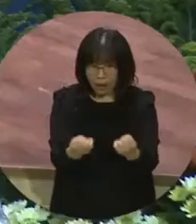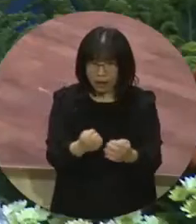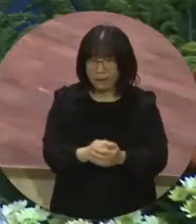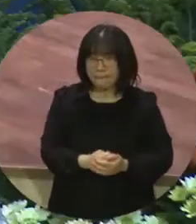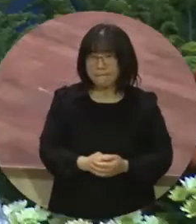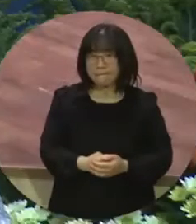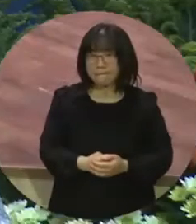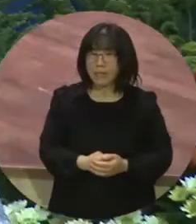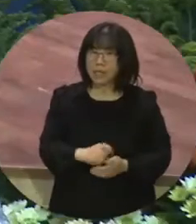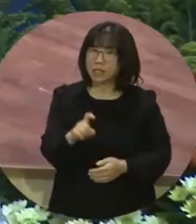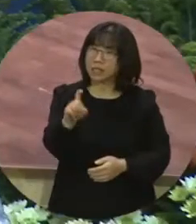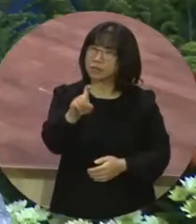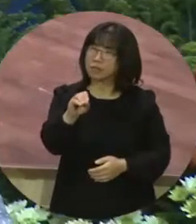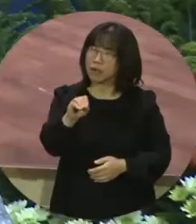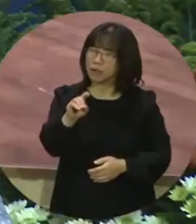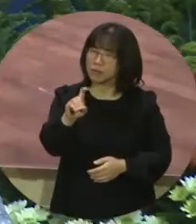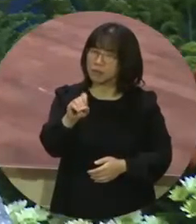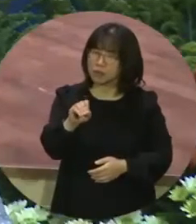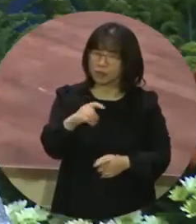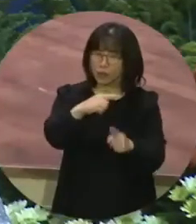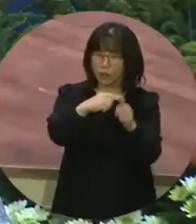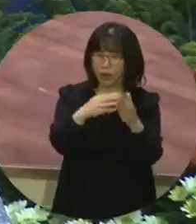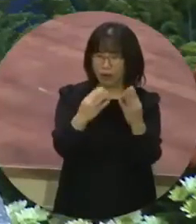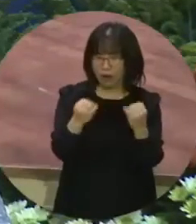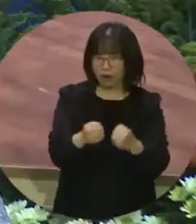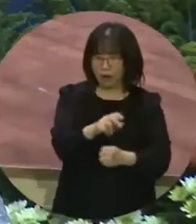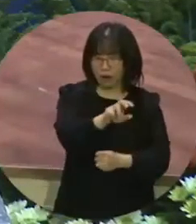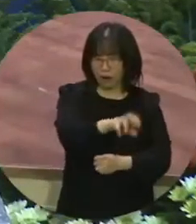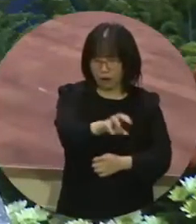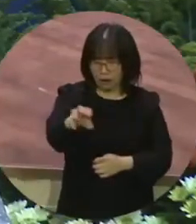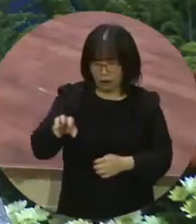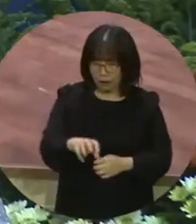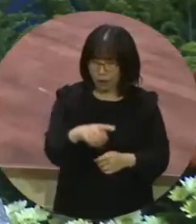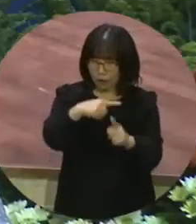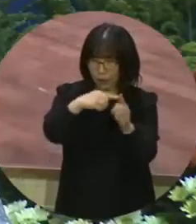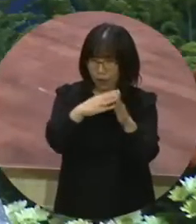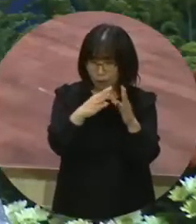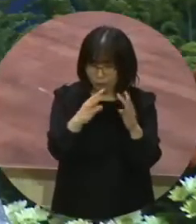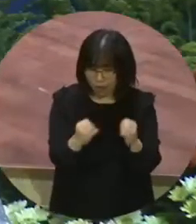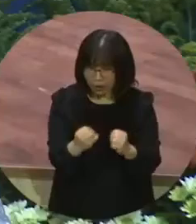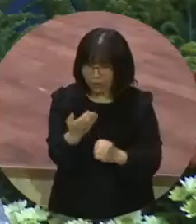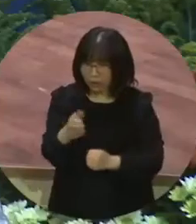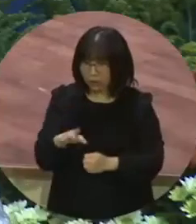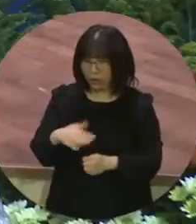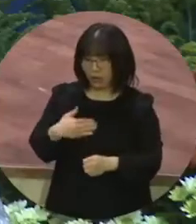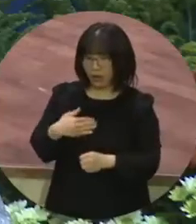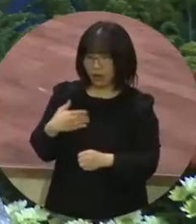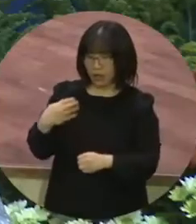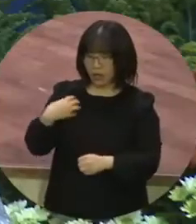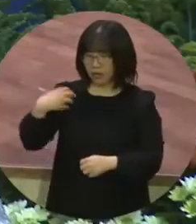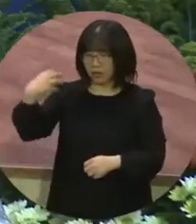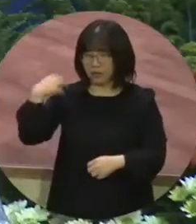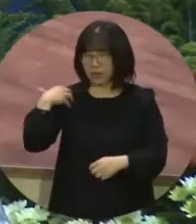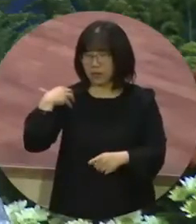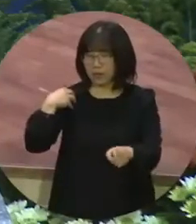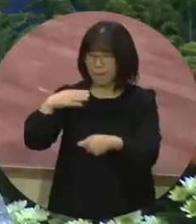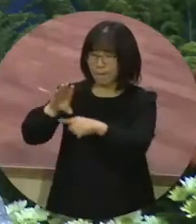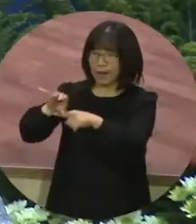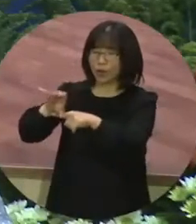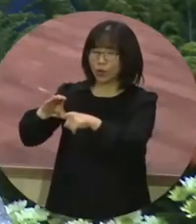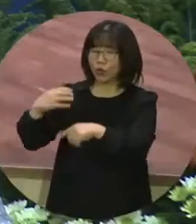교회가 10만이라 했나? 엄청난데 조금 이 방송 책이 오늘 임명을 받았대요. 그러니까